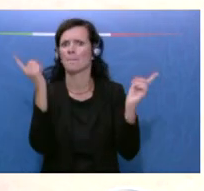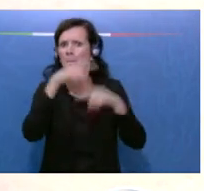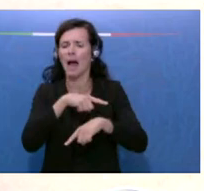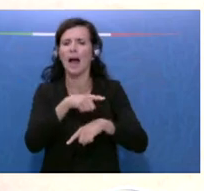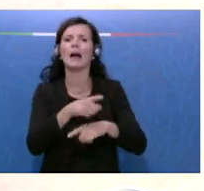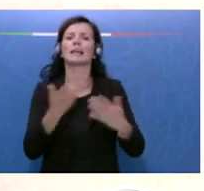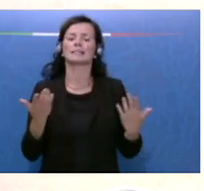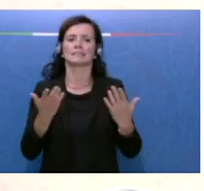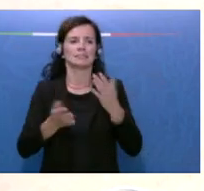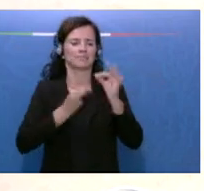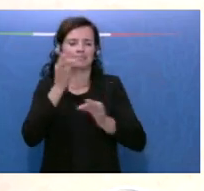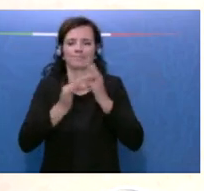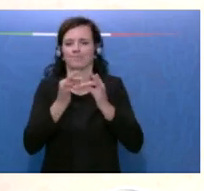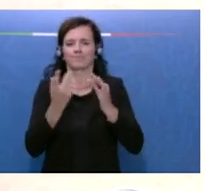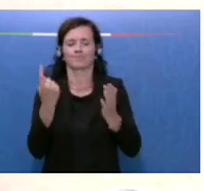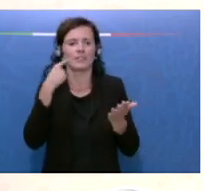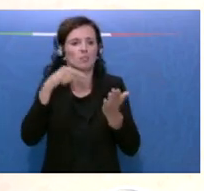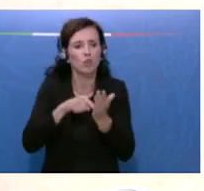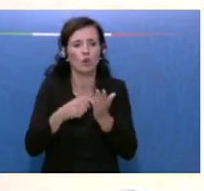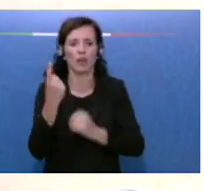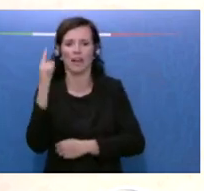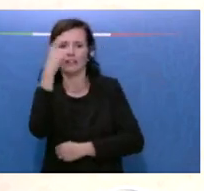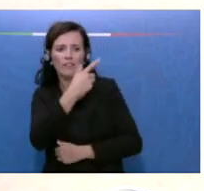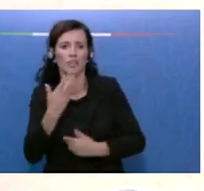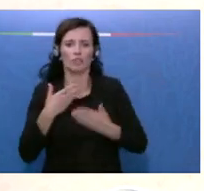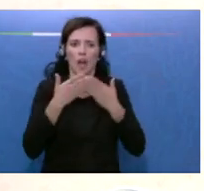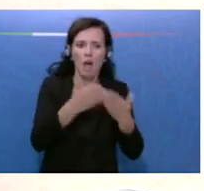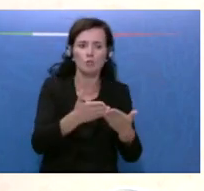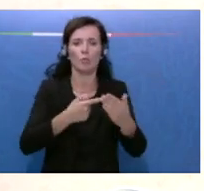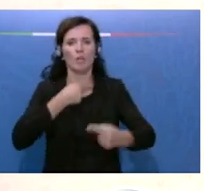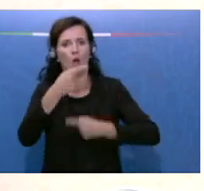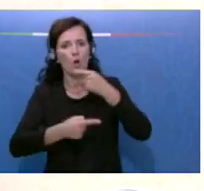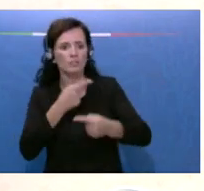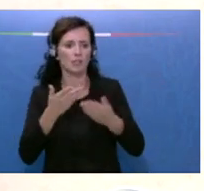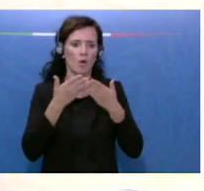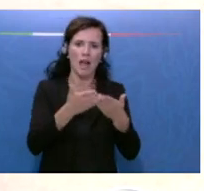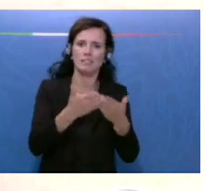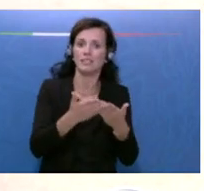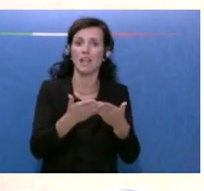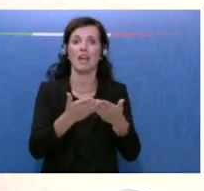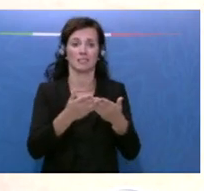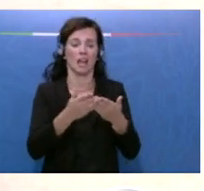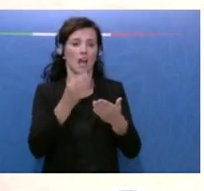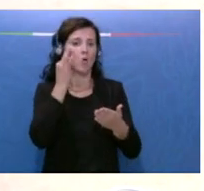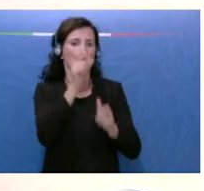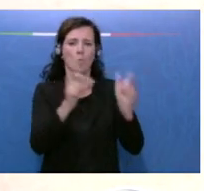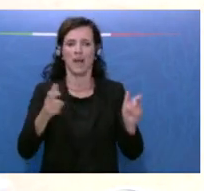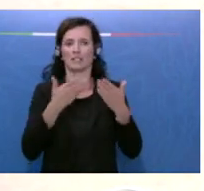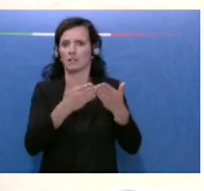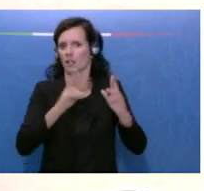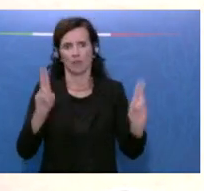è difficile di nuovo continuare avere l'assistenza e fare l'assistenza umanitaria